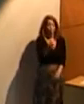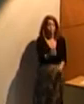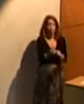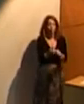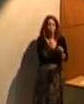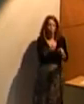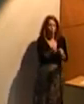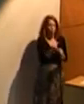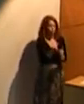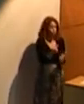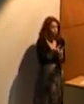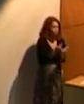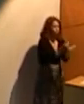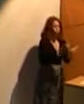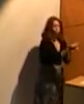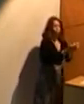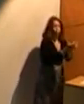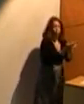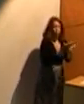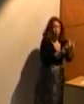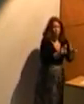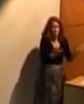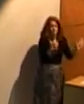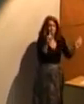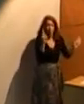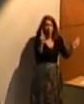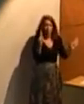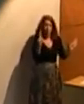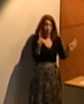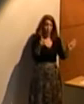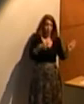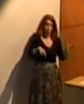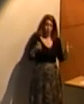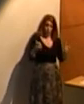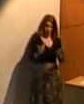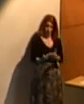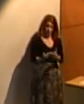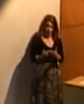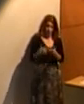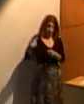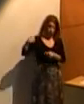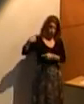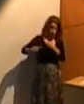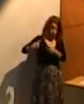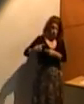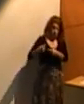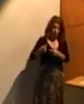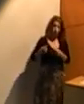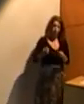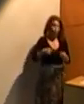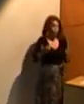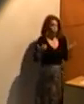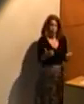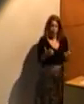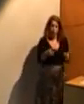mais est ce que on veut ça est ce que l'on veut changer de paradigme et est ce que l'on souhaite changer de paradigme